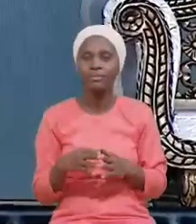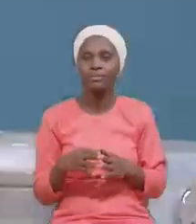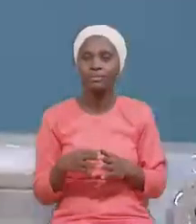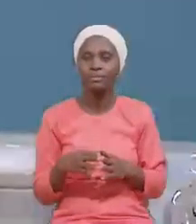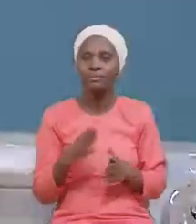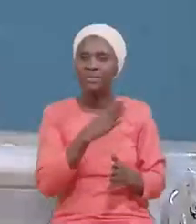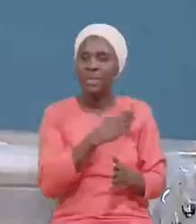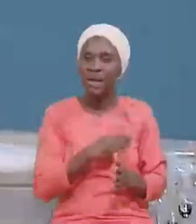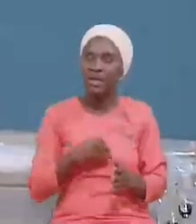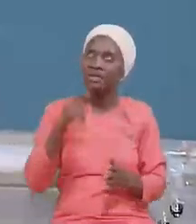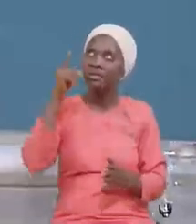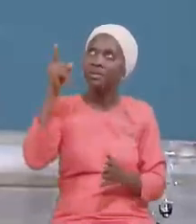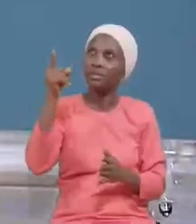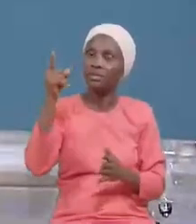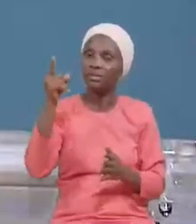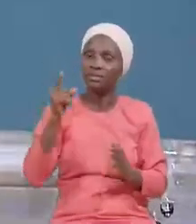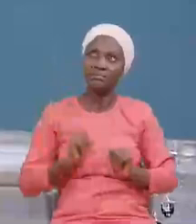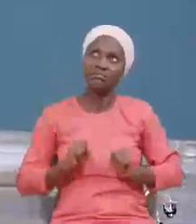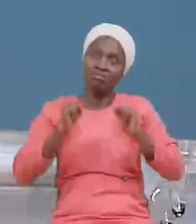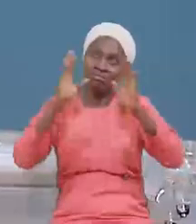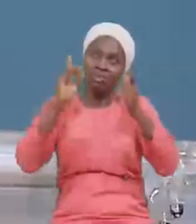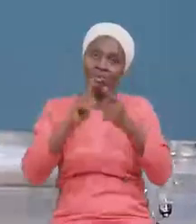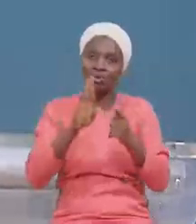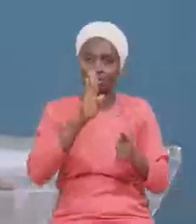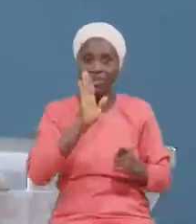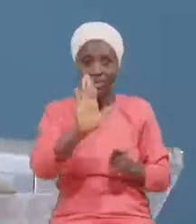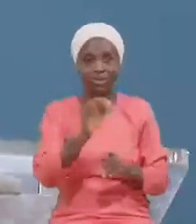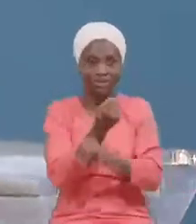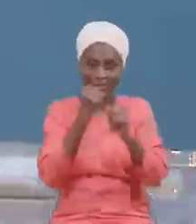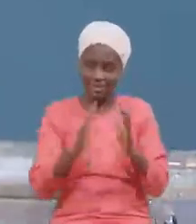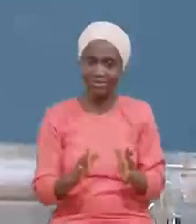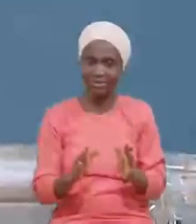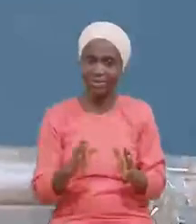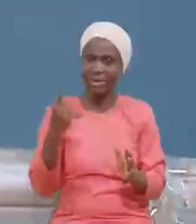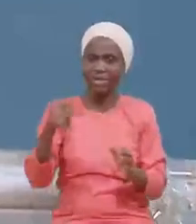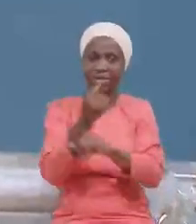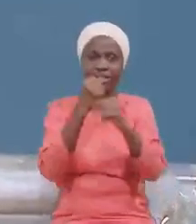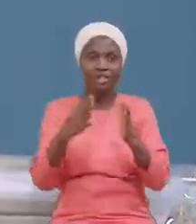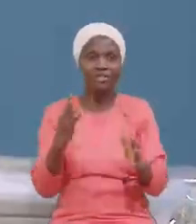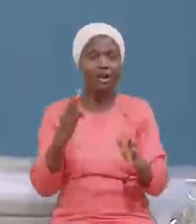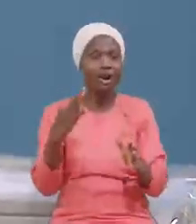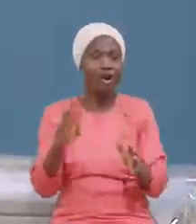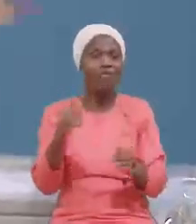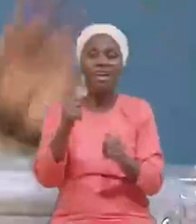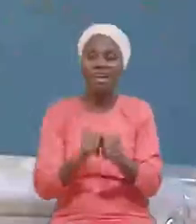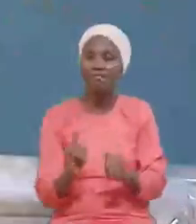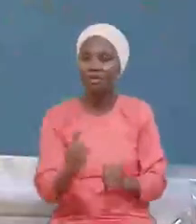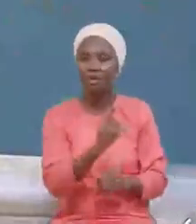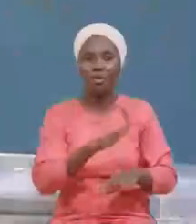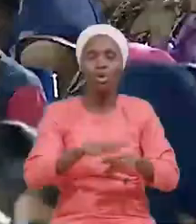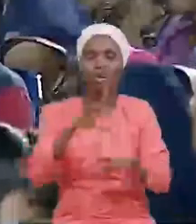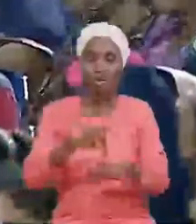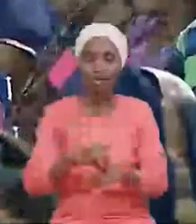Et il s'est offert d'être votre sauveur. Le sauveur de tout le monde sur